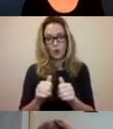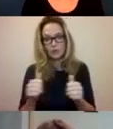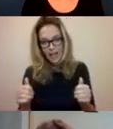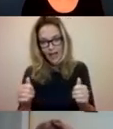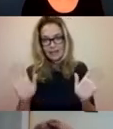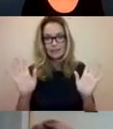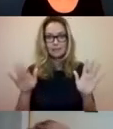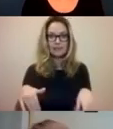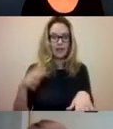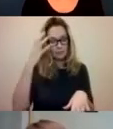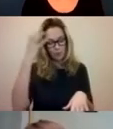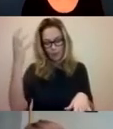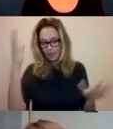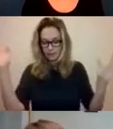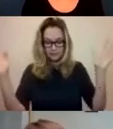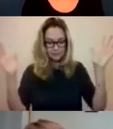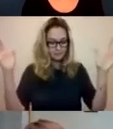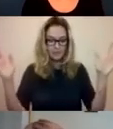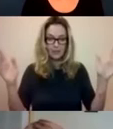En toen dacht ik, ja, wat ga ik doen?